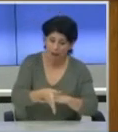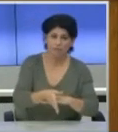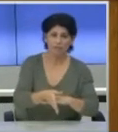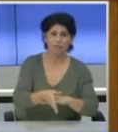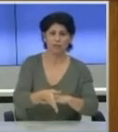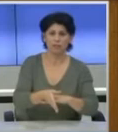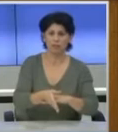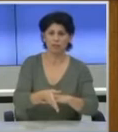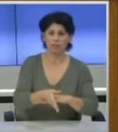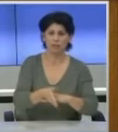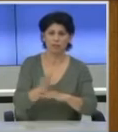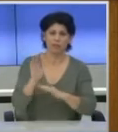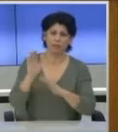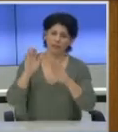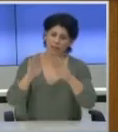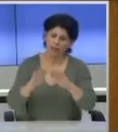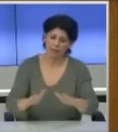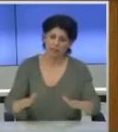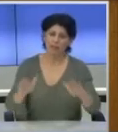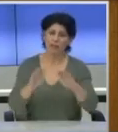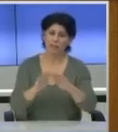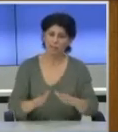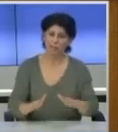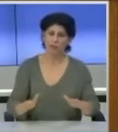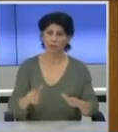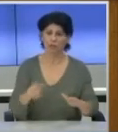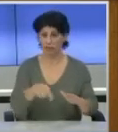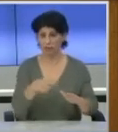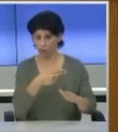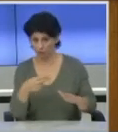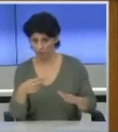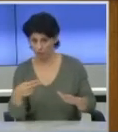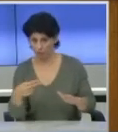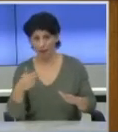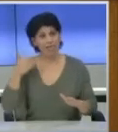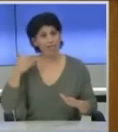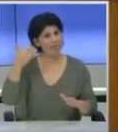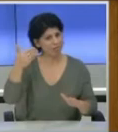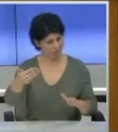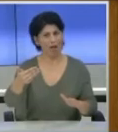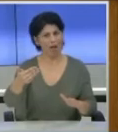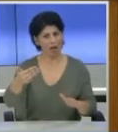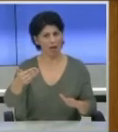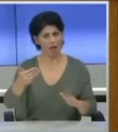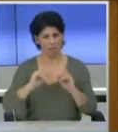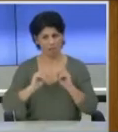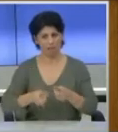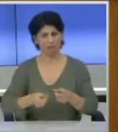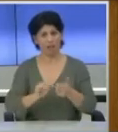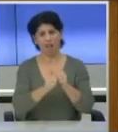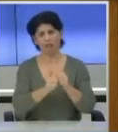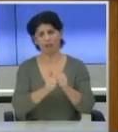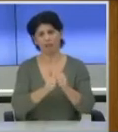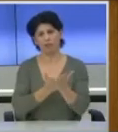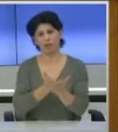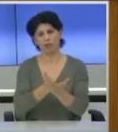παρέμβαση για να πέσουν οι τόνοι, για την υπόθεση εξάλλου θα επιληφθεί τελικά η